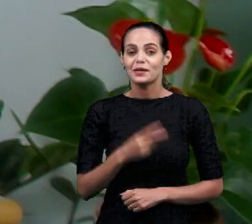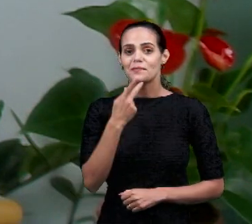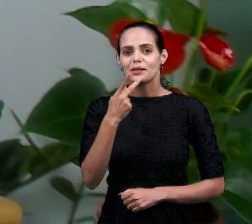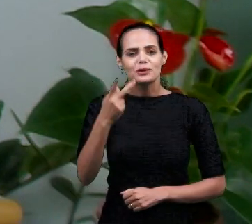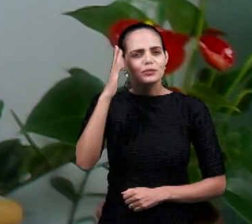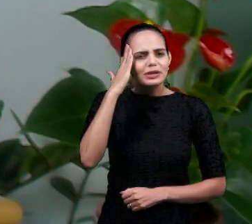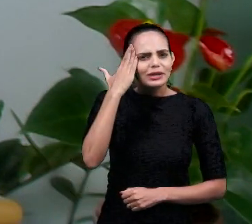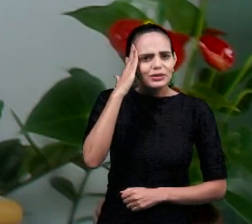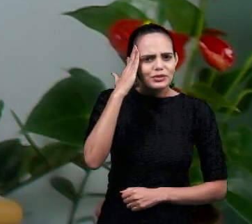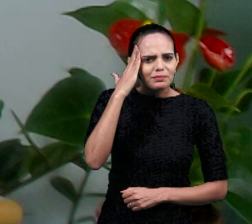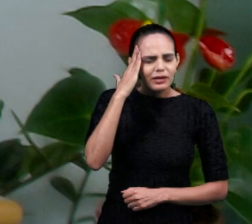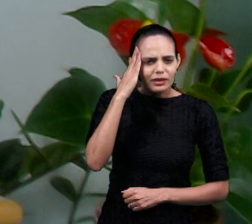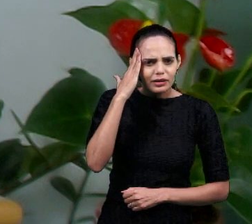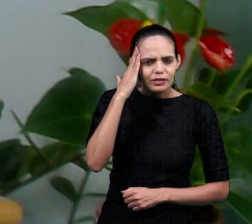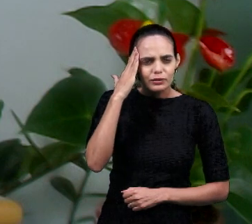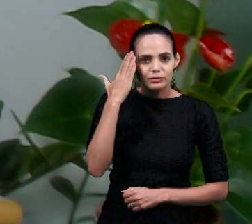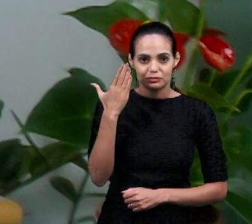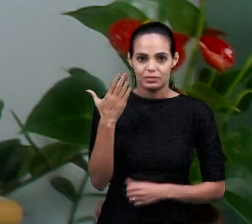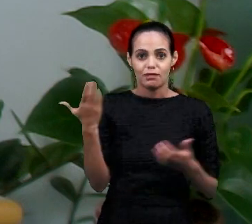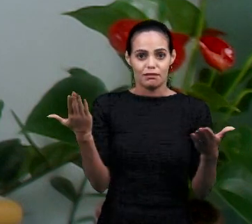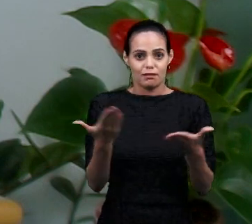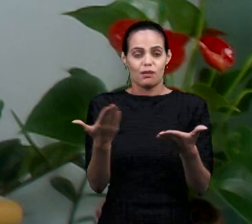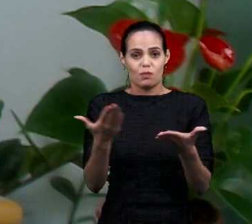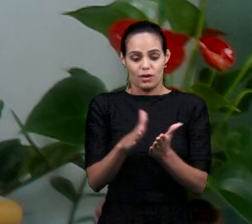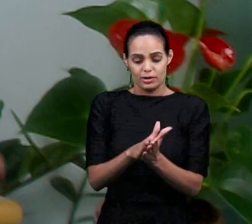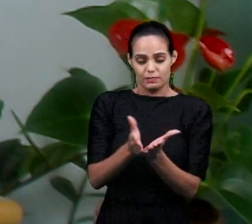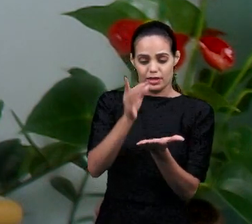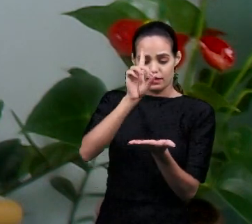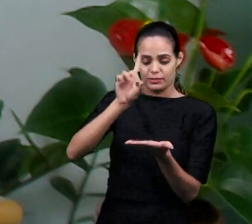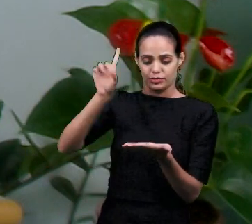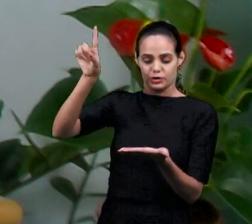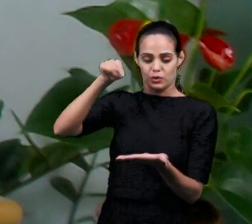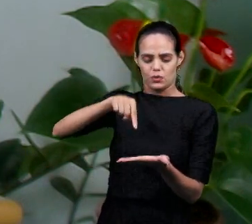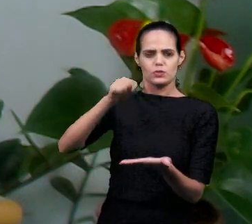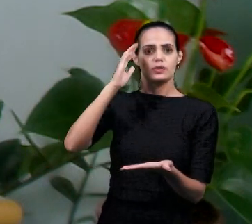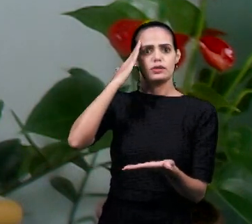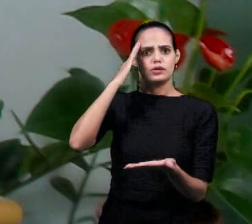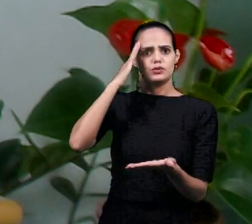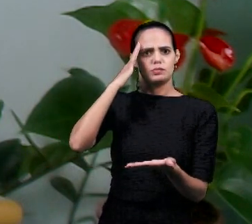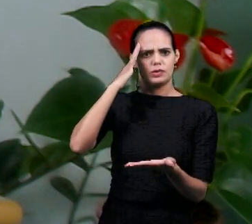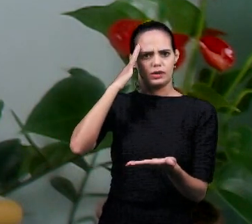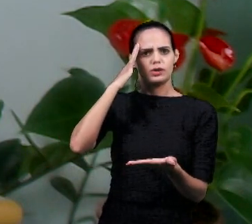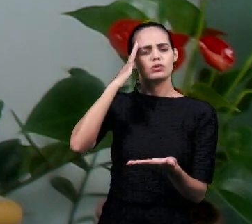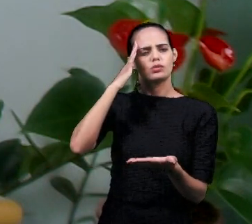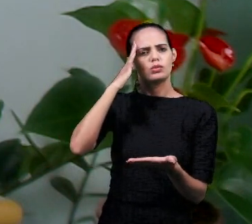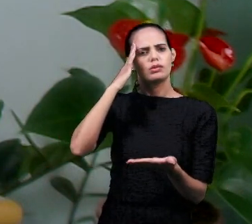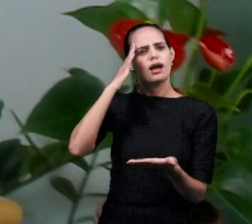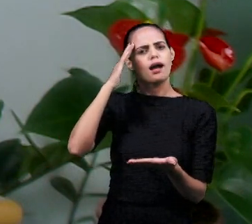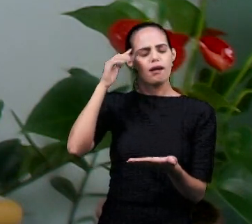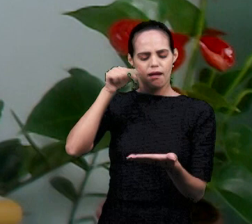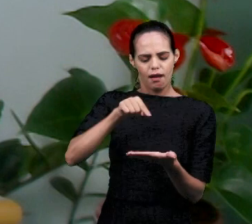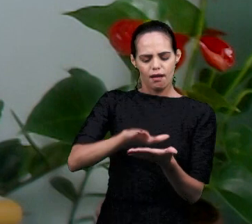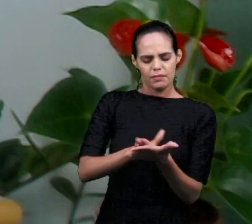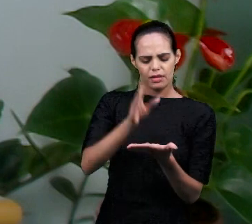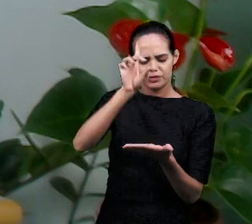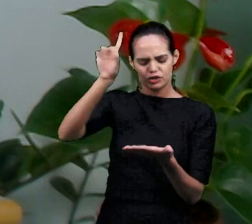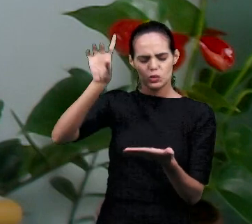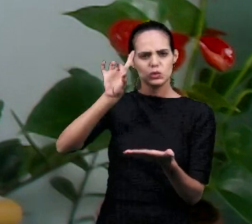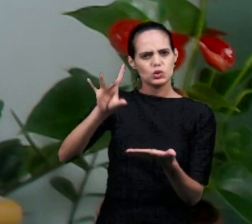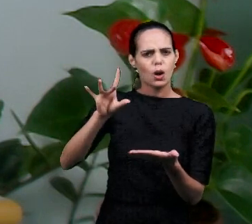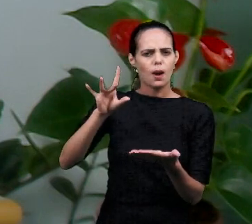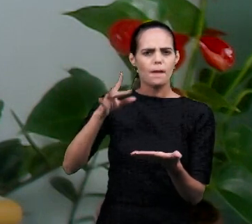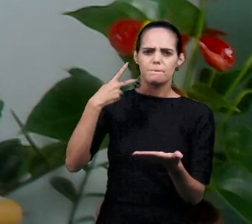compréhension qu'ils ont à propos de la parole. Que la parole n'est pas simplement un message,